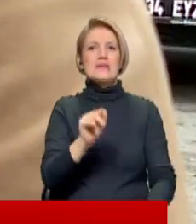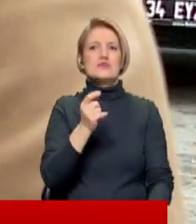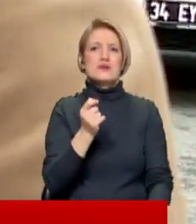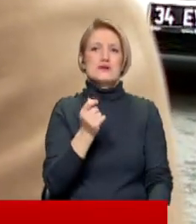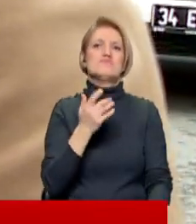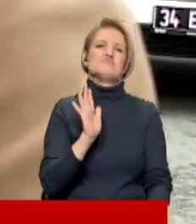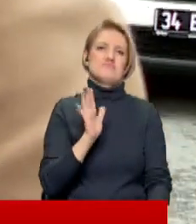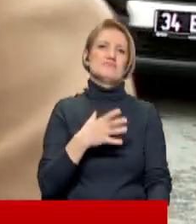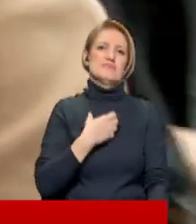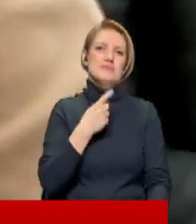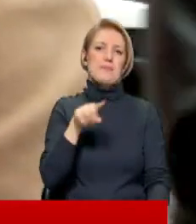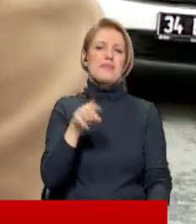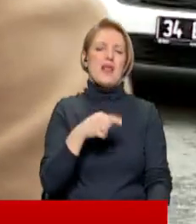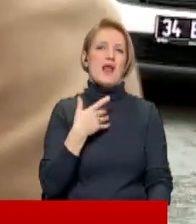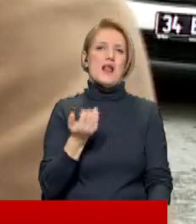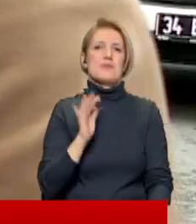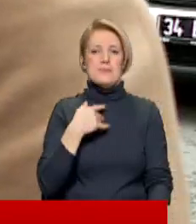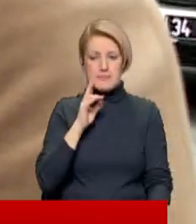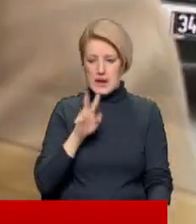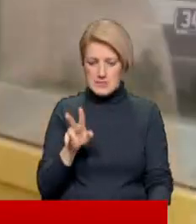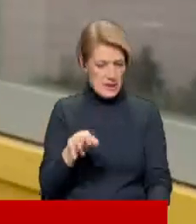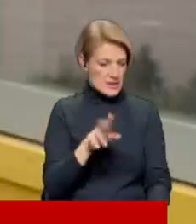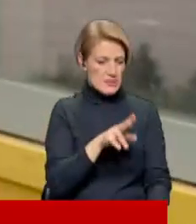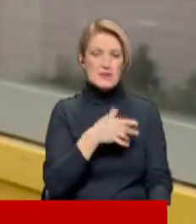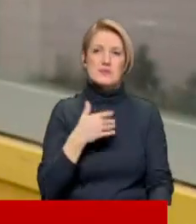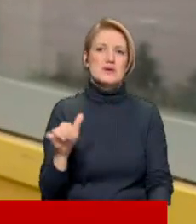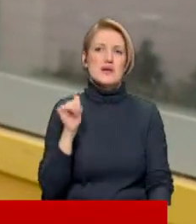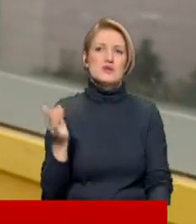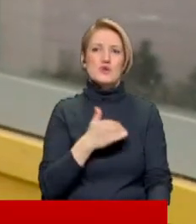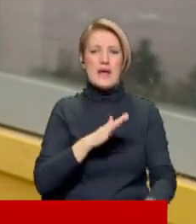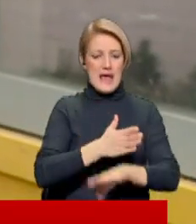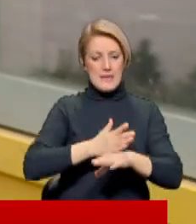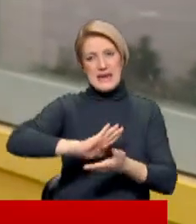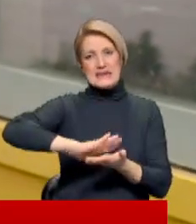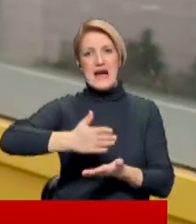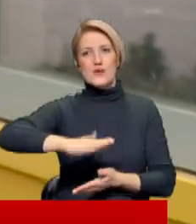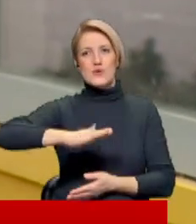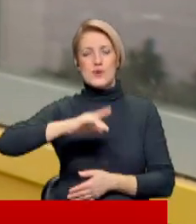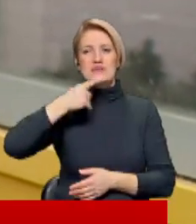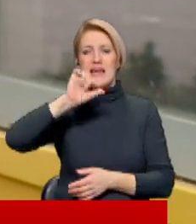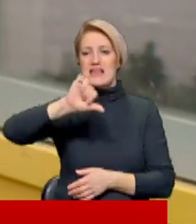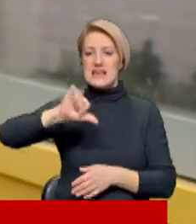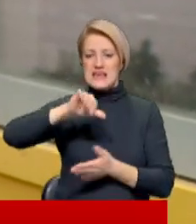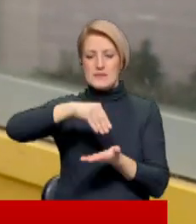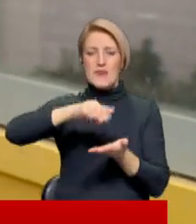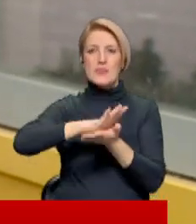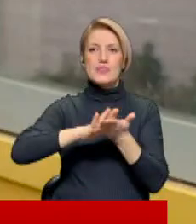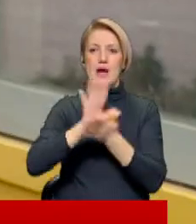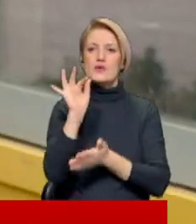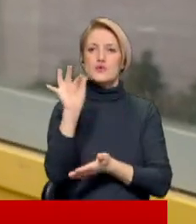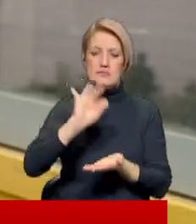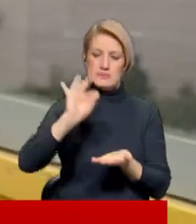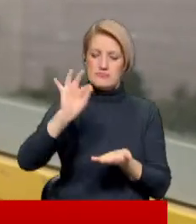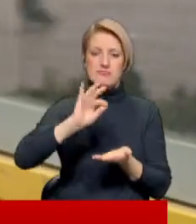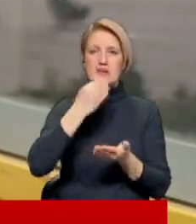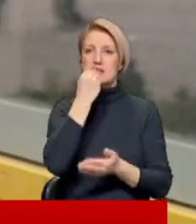lira. Maalesef iptal ettim. Ve baktım baktım döndüm. Ne yapıyorum şimdi? Ekmeği kızartıyorum. Üstüne zeytinyağı, nane, tuz.